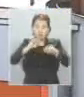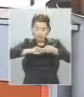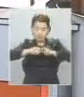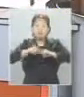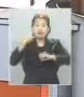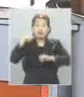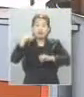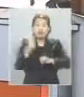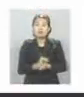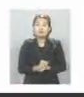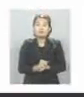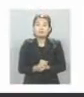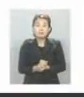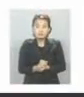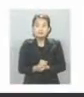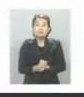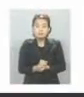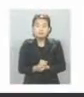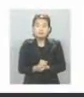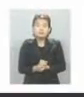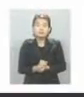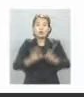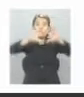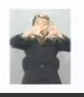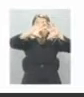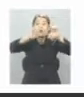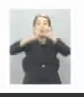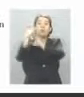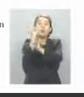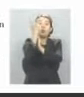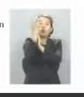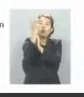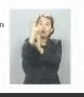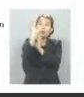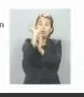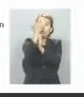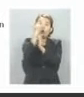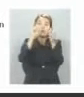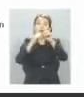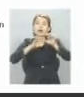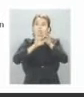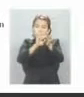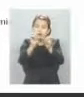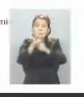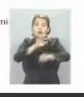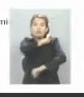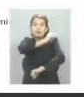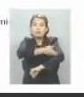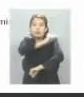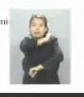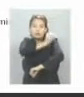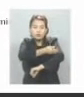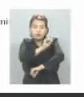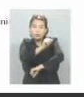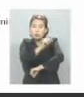ถ้าเกิดมีการขยับตัวของแผ่นเปลือกโลกต่างๆโดยเฉพาะที่เรากังวลกันนี่ก็คือแผ่นฟิลิปปินส์ซึ่งก็อาจจะส่งผลกระทบกับบ้านเ